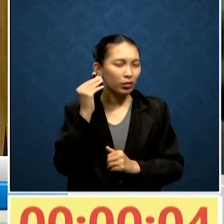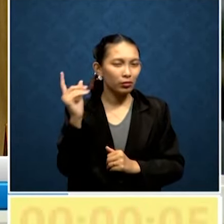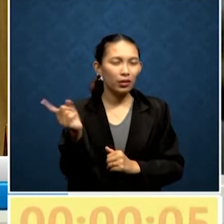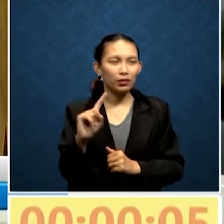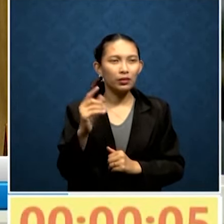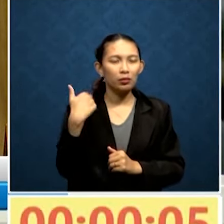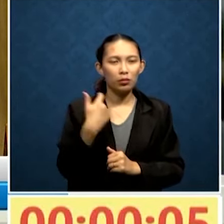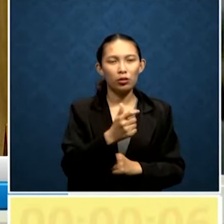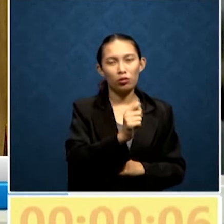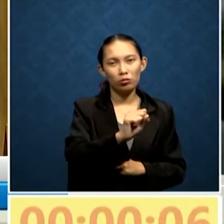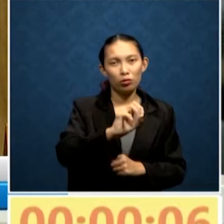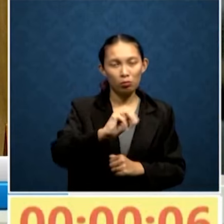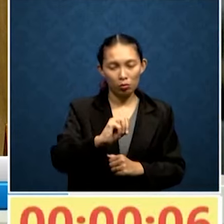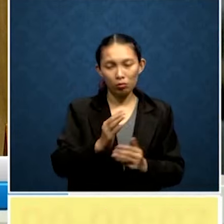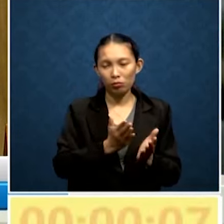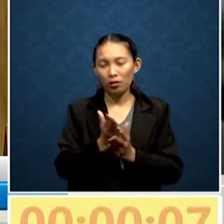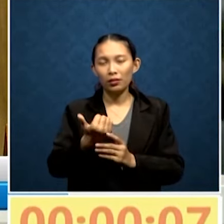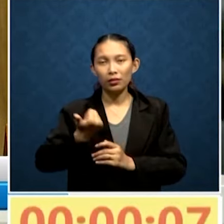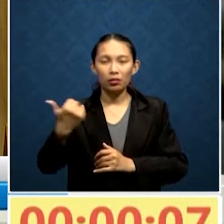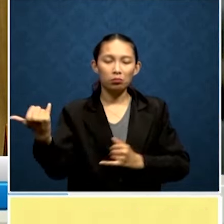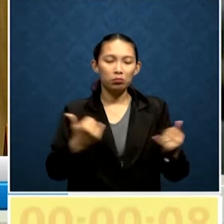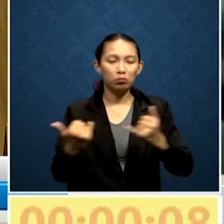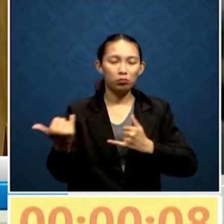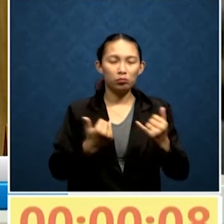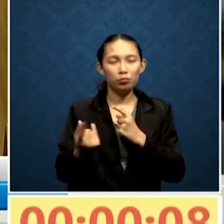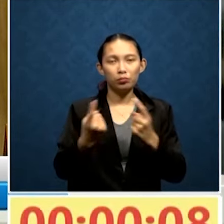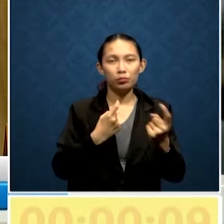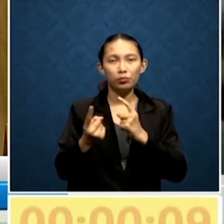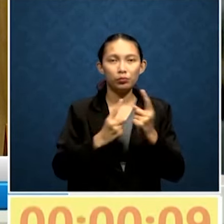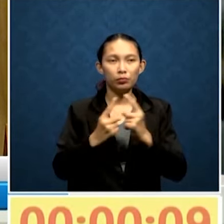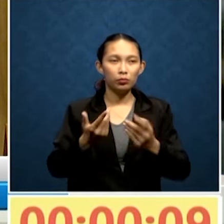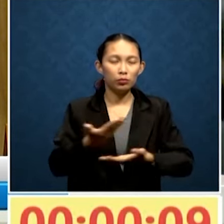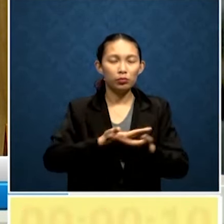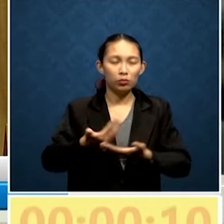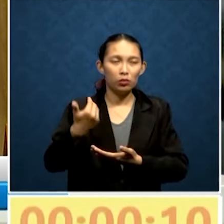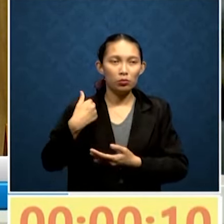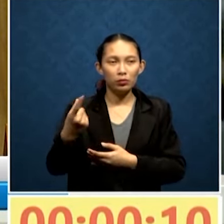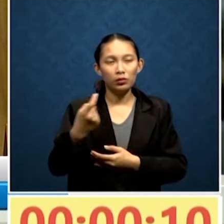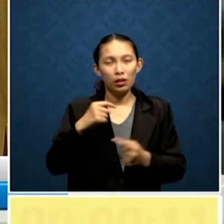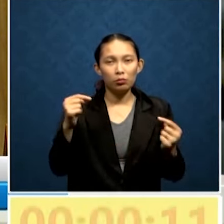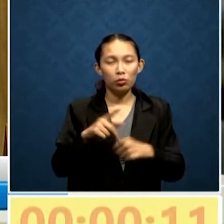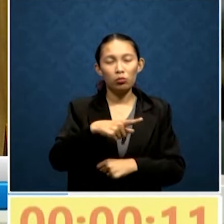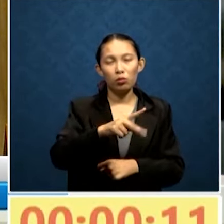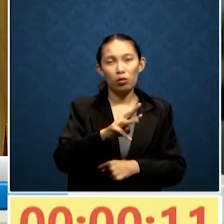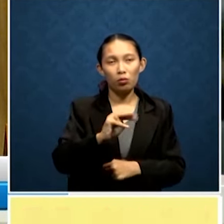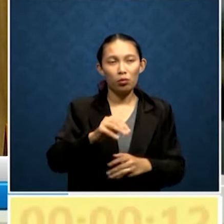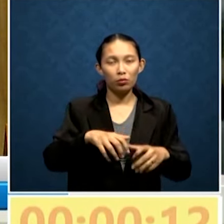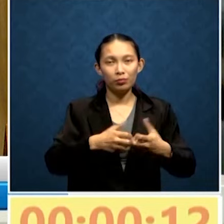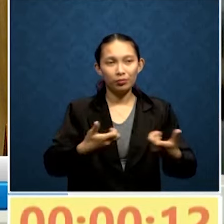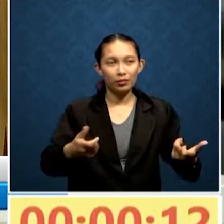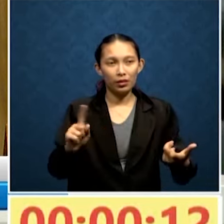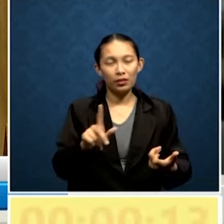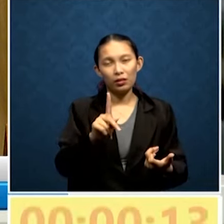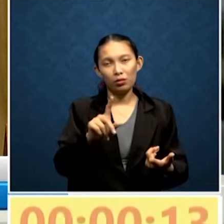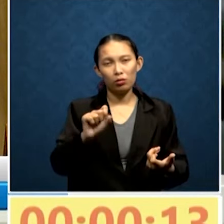ม.มาส่วนต่างๆก็มีประเด็นคำถามนะครับพระราชบัญญัติแยกตัวก